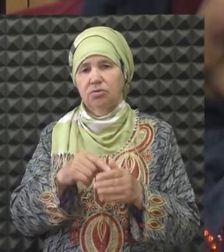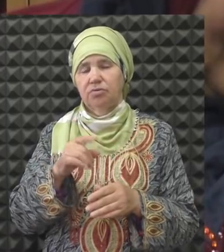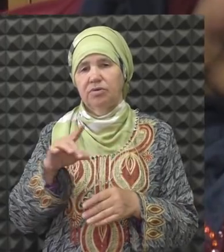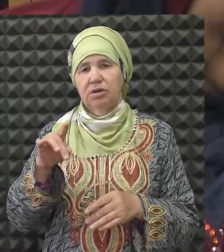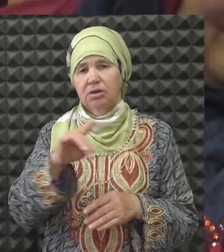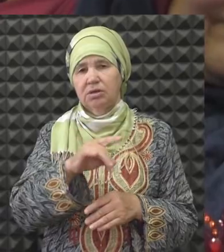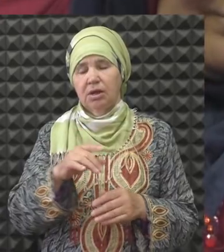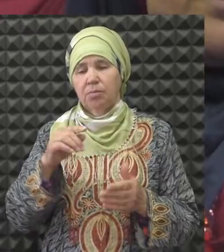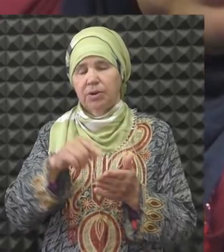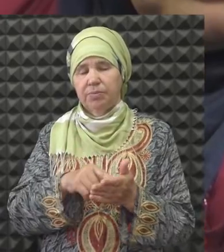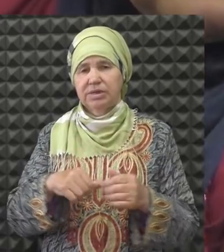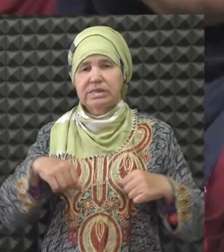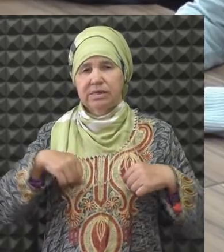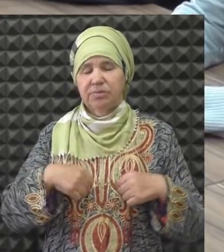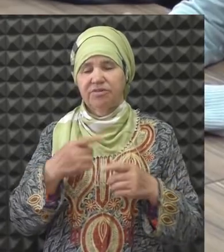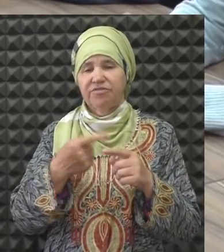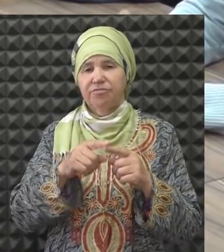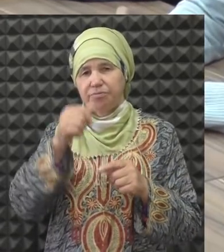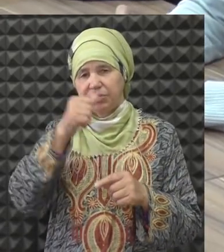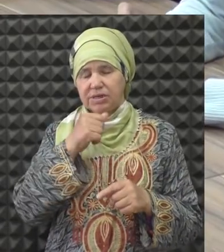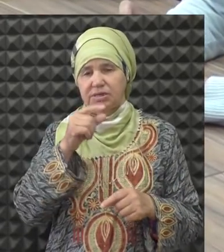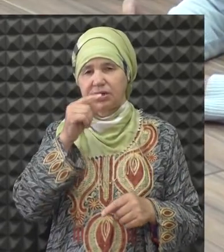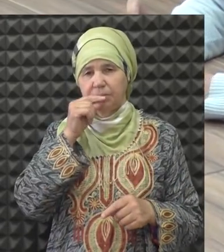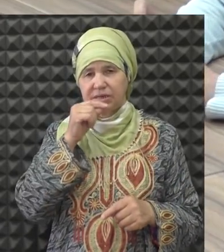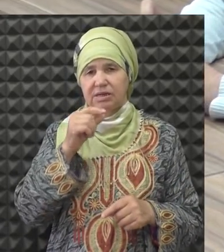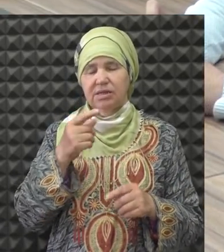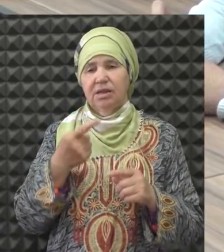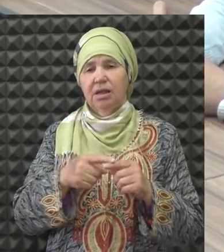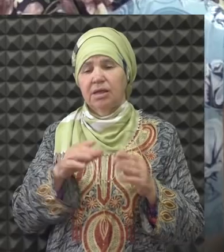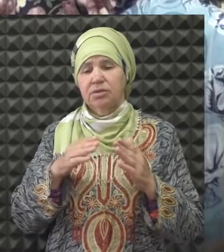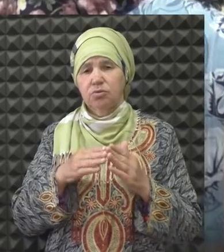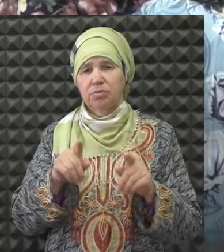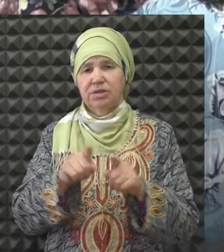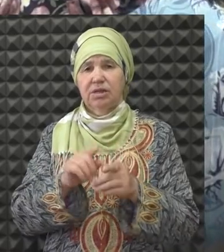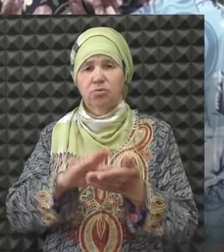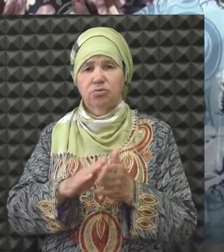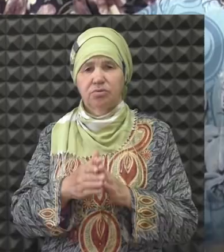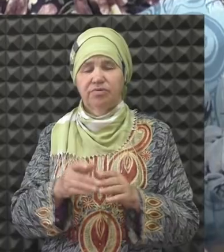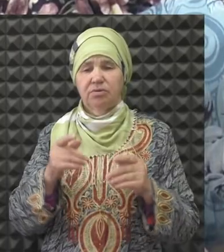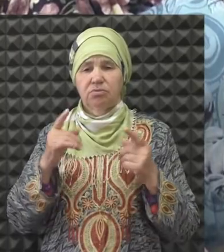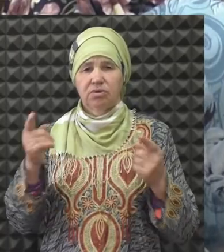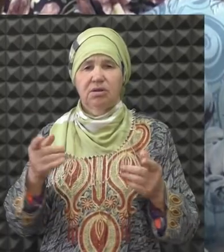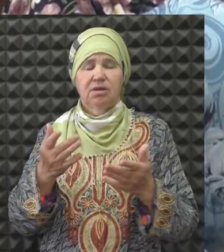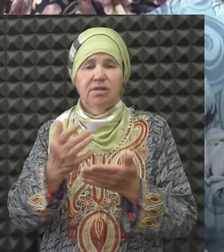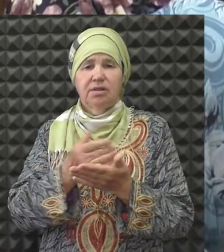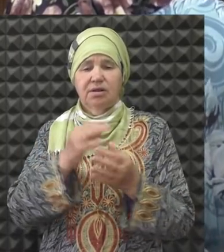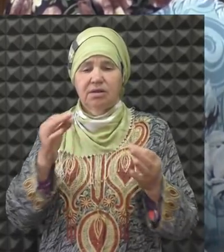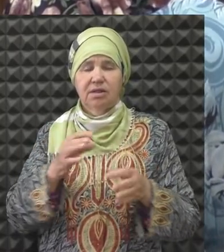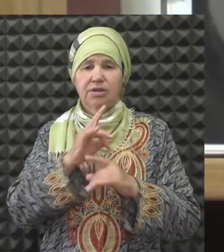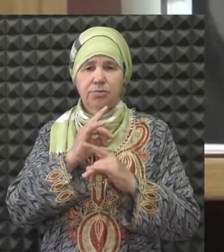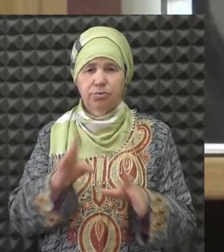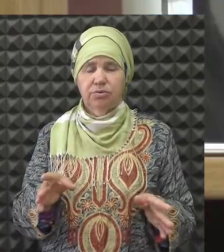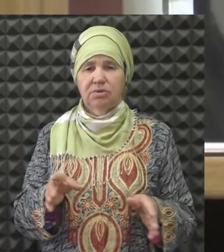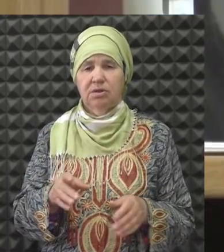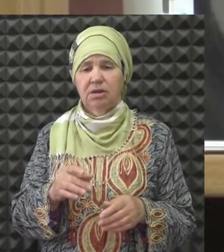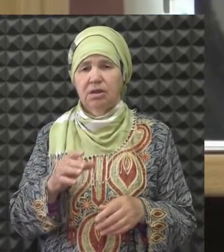России. Многие стремятся попасть на курсы именно в Рамадан. Как признаются многие, дома таких условий, как в центре «Ярдам», для соблюдения поста